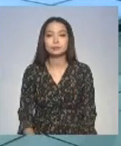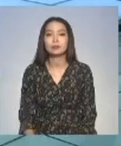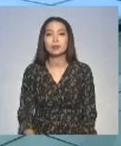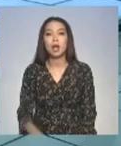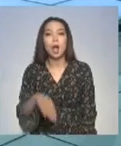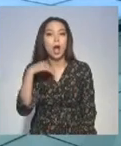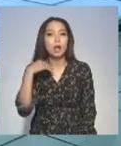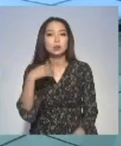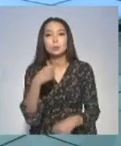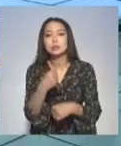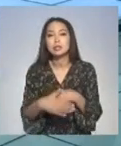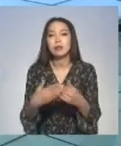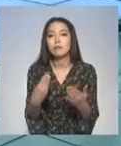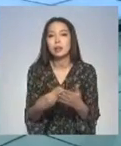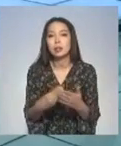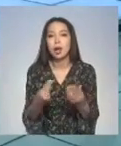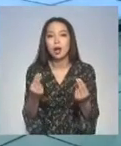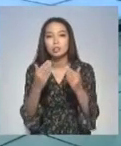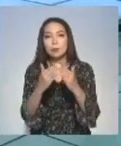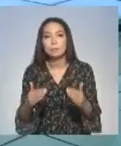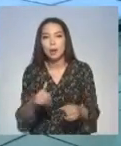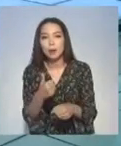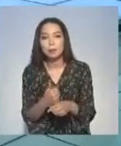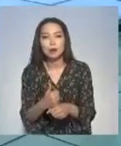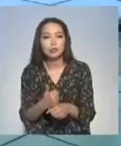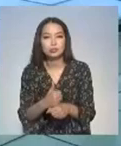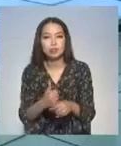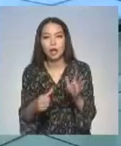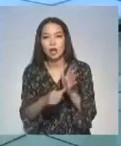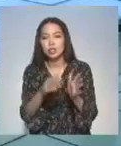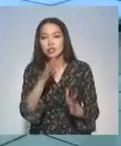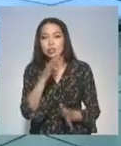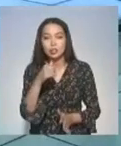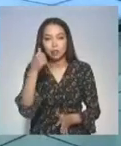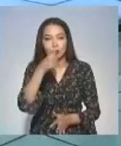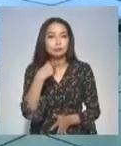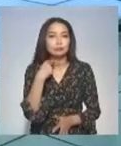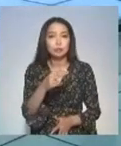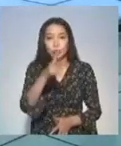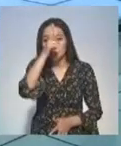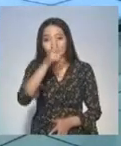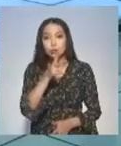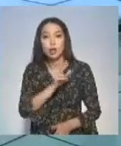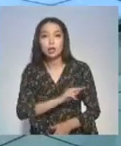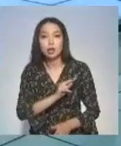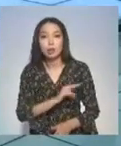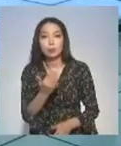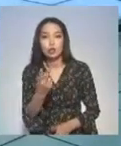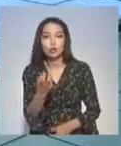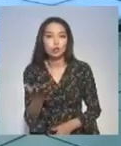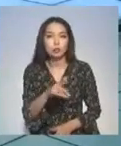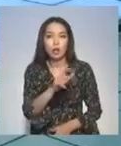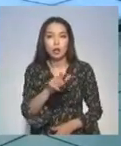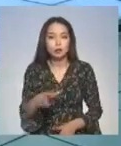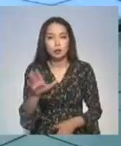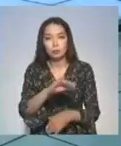Ақтөбеде Центрофинанс қаржы пирамидасының басшысы 6 жылға сотталды. Небәрі 3 ай жұмыс деген бұл ұйым 200-ге жуық адамды